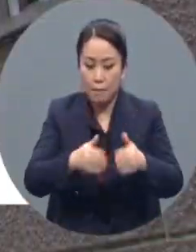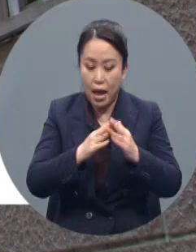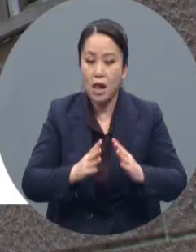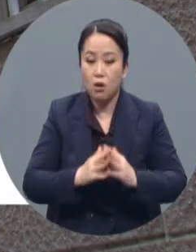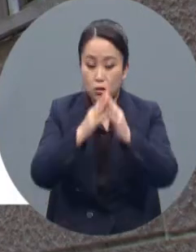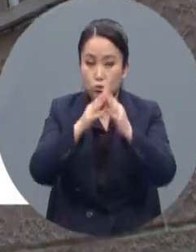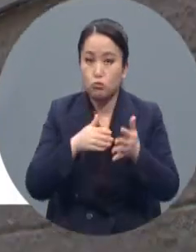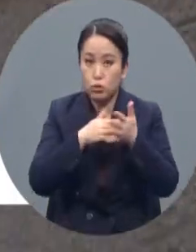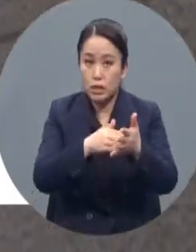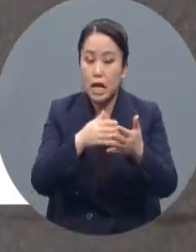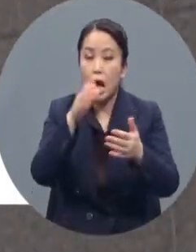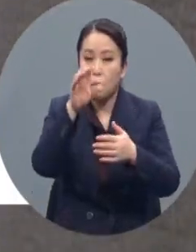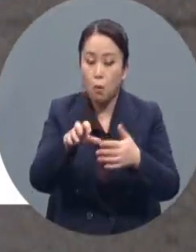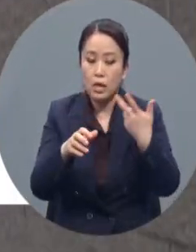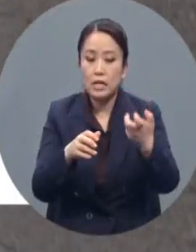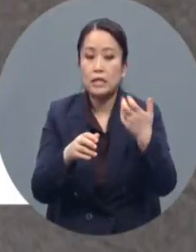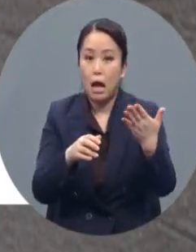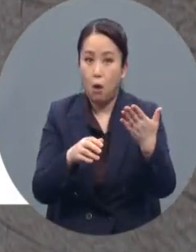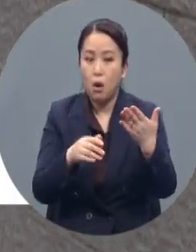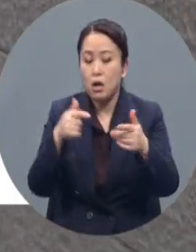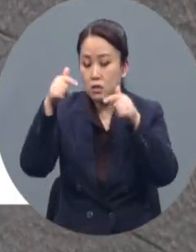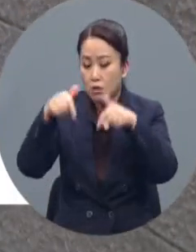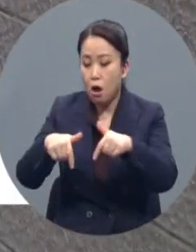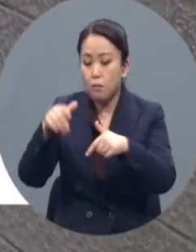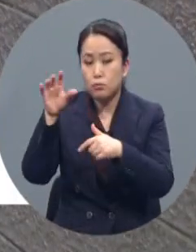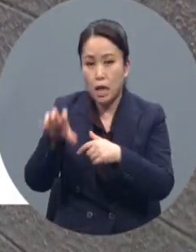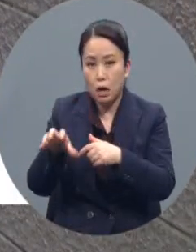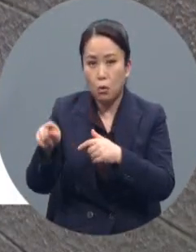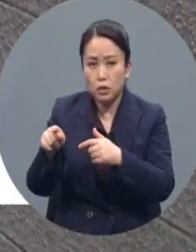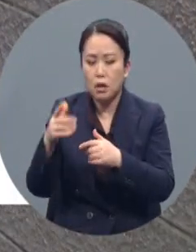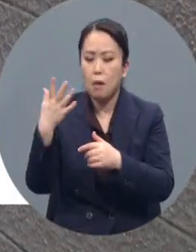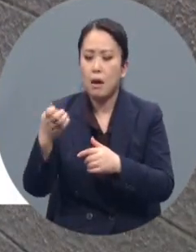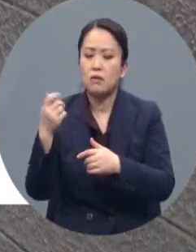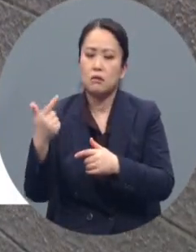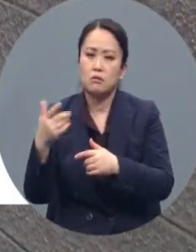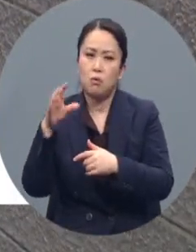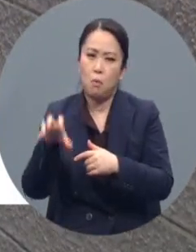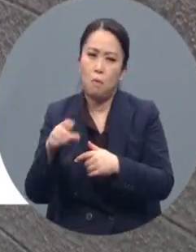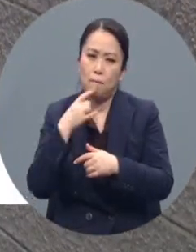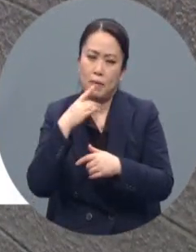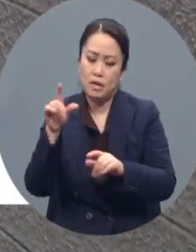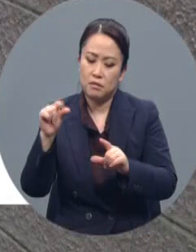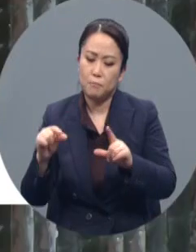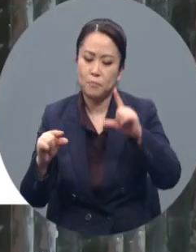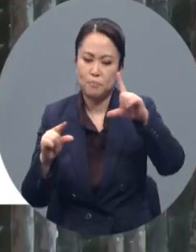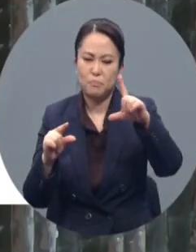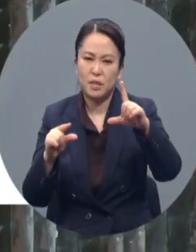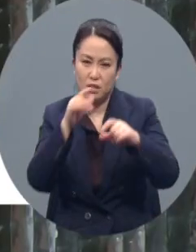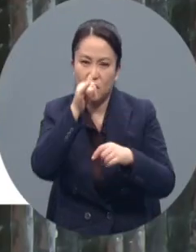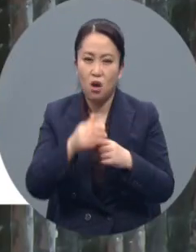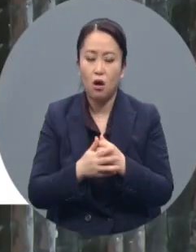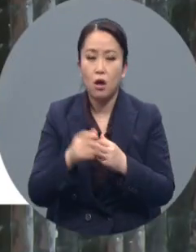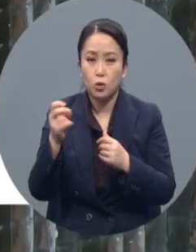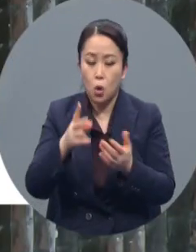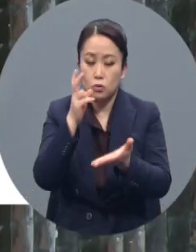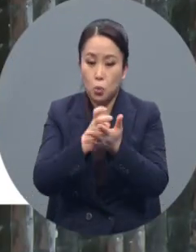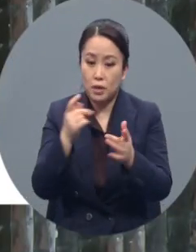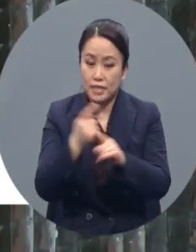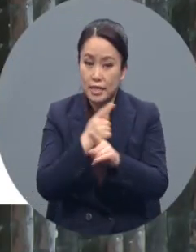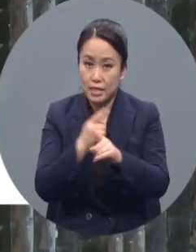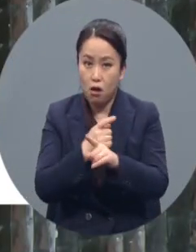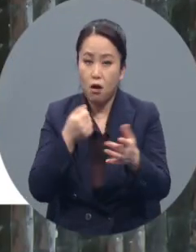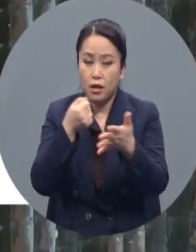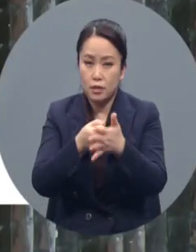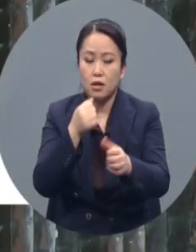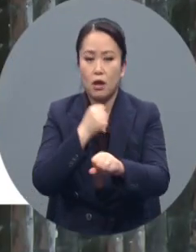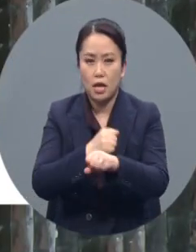9 곳인데 에 비해 원도심 과 서부산권 은 40 6곳에 불과합니다 또 조리 재정을 통해 재개발